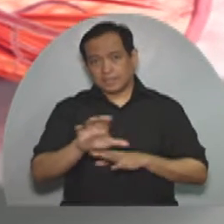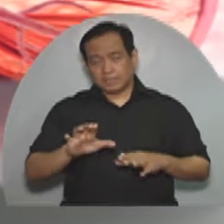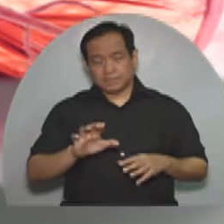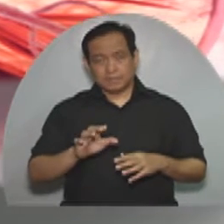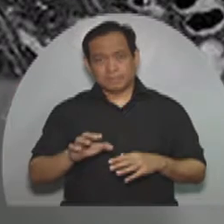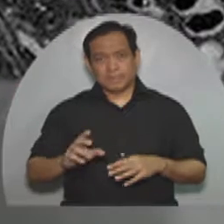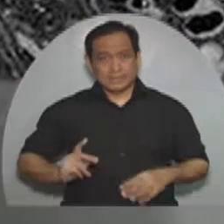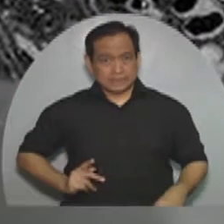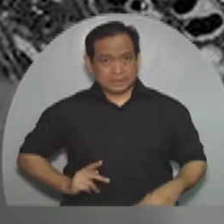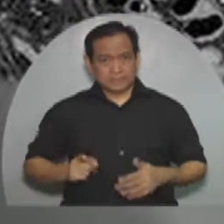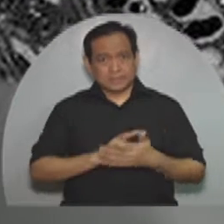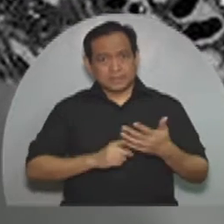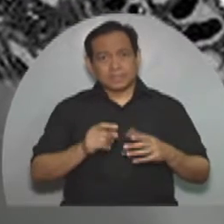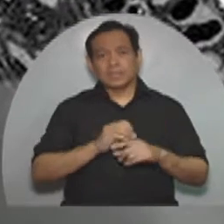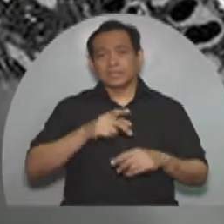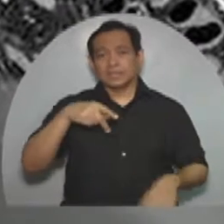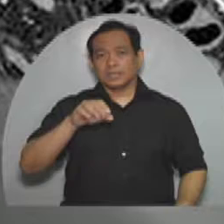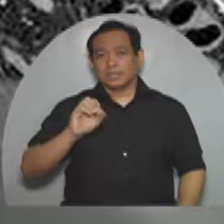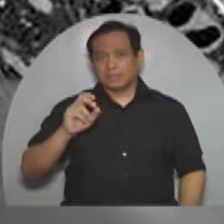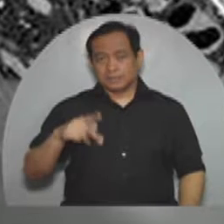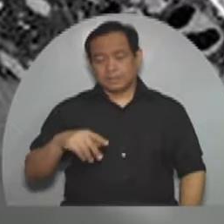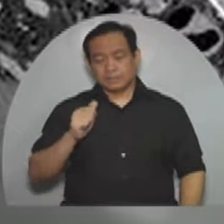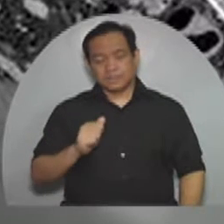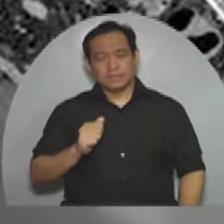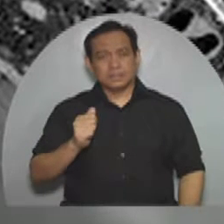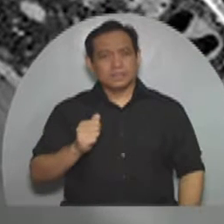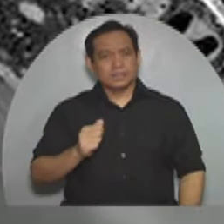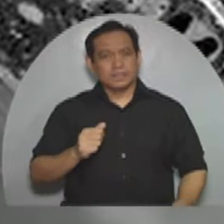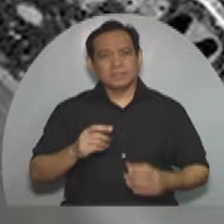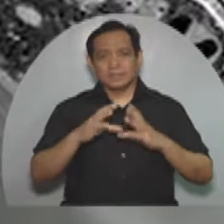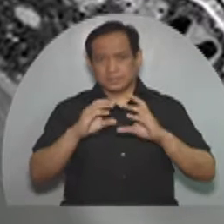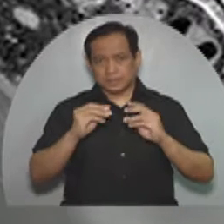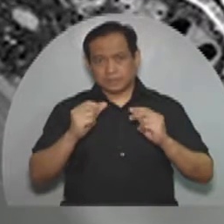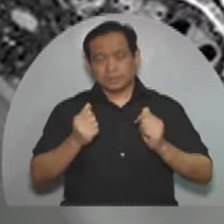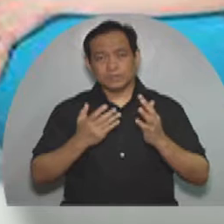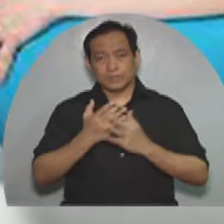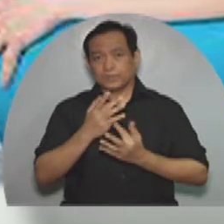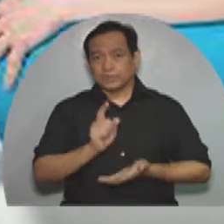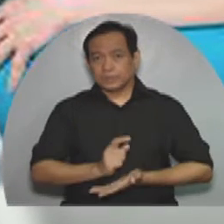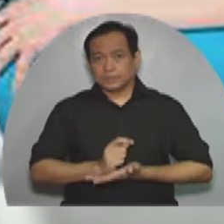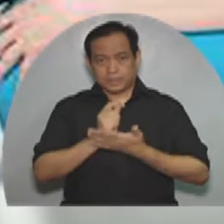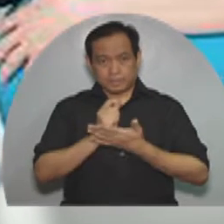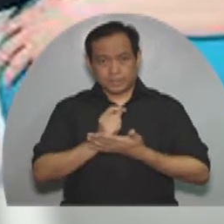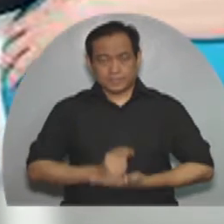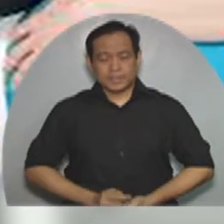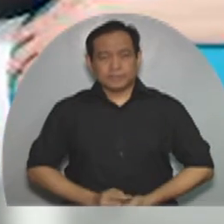bato. Depende sa uri nito, ang POP ay maaaring malunasan sa pamamagitan ng